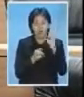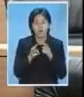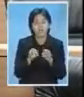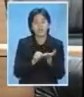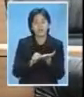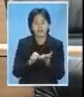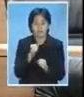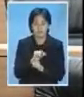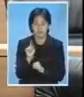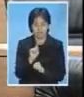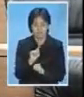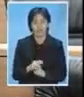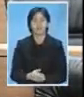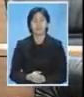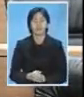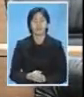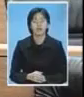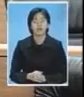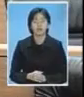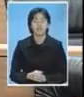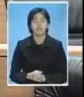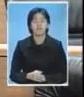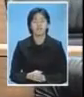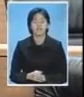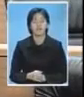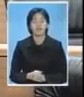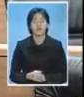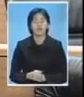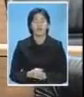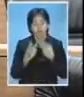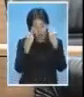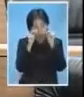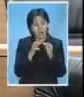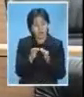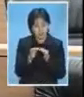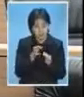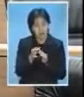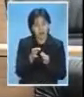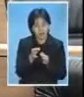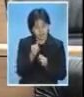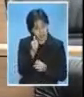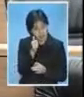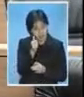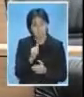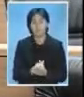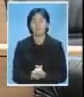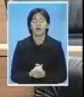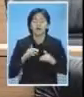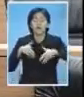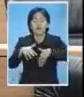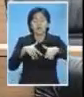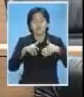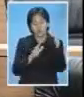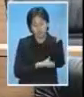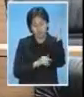ไรท่านช่วยตอบให้พวกผมในสภาผู้แทนราษฎรได้ทราบได้ไหมครับเพราะว่าประชาชนพี่น้องประชาชนเ